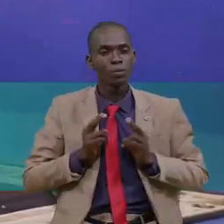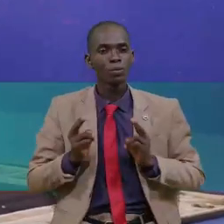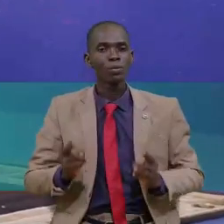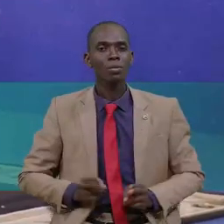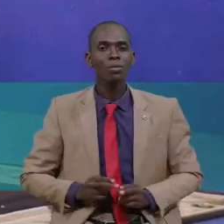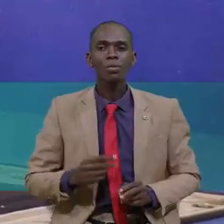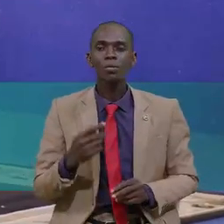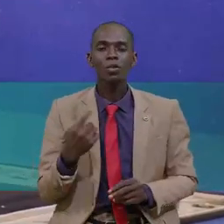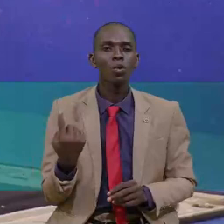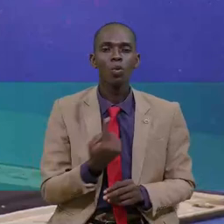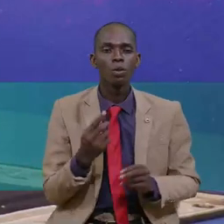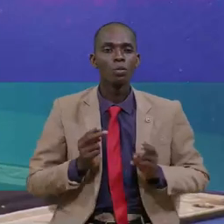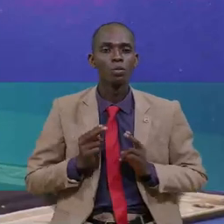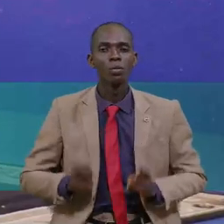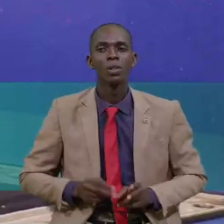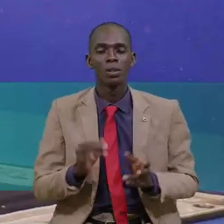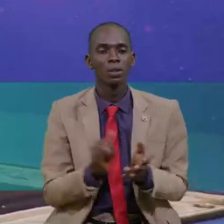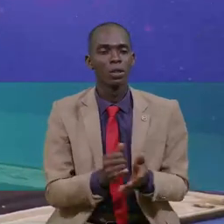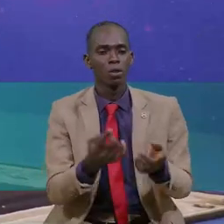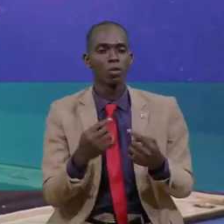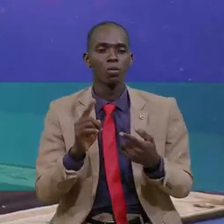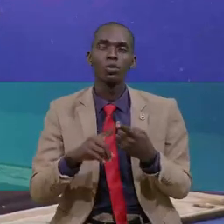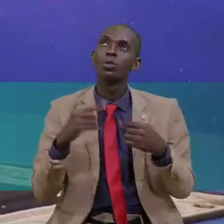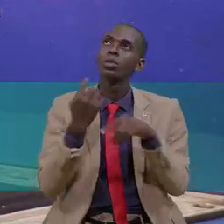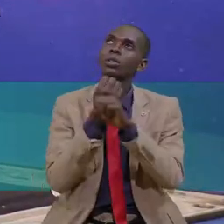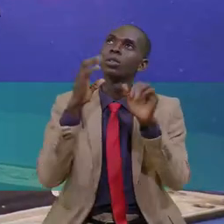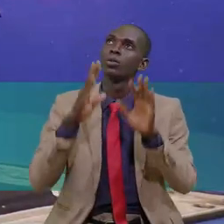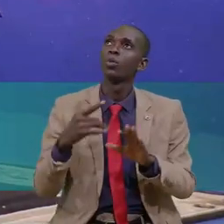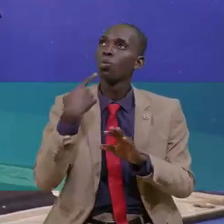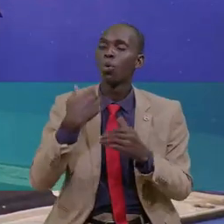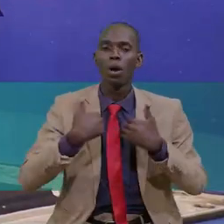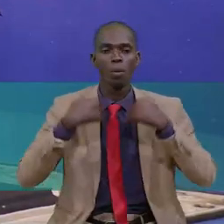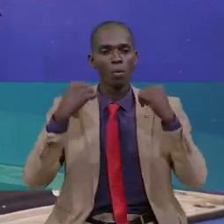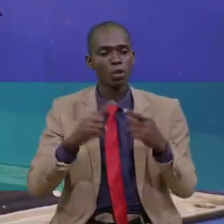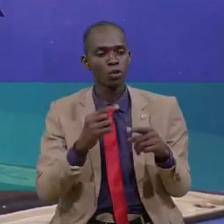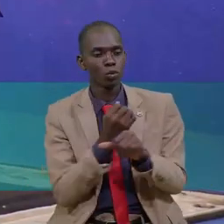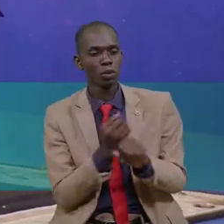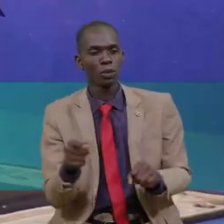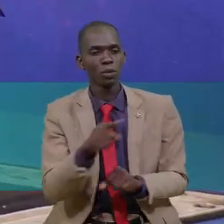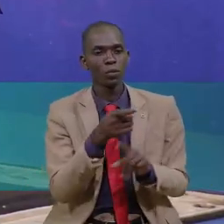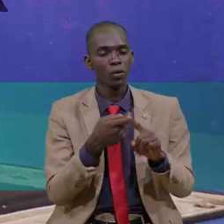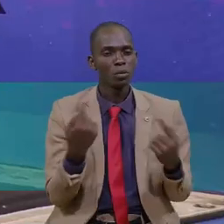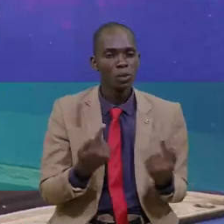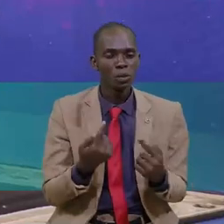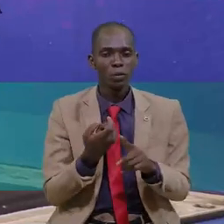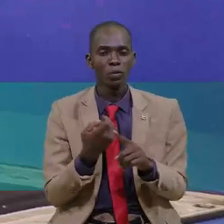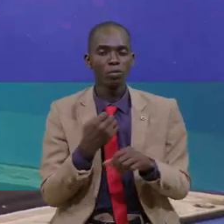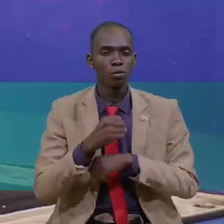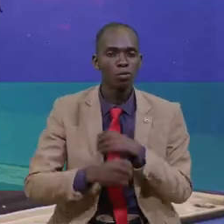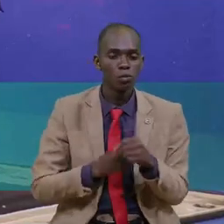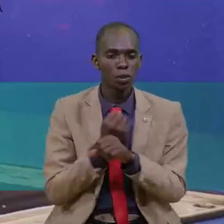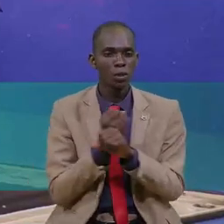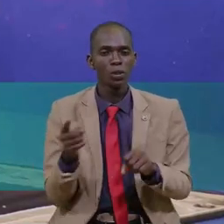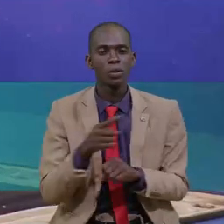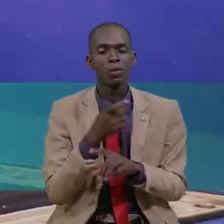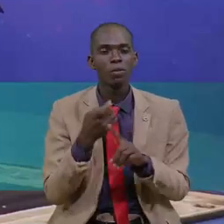êtres humains, ce sont les êtres humains qui viennent vers le Sauveur, qui peut les sauver du péché, qui peut les sauver de la souffrance,